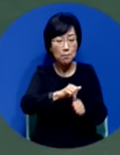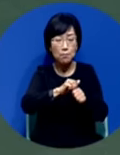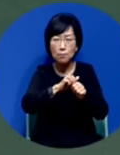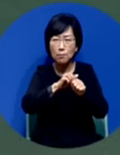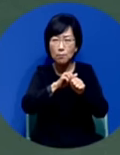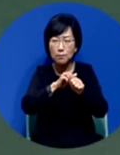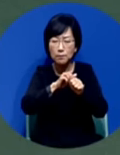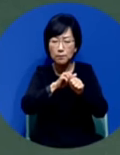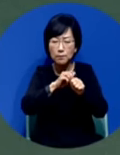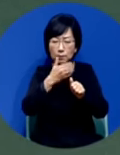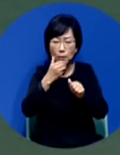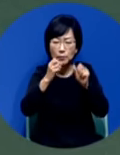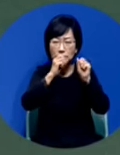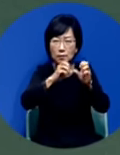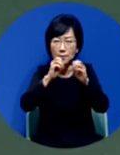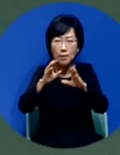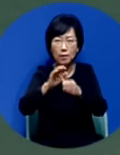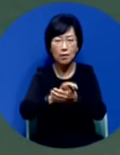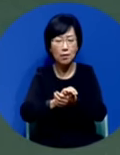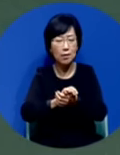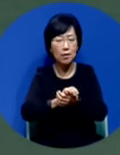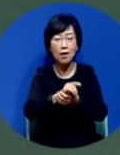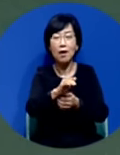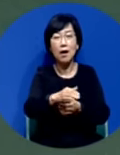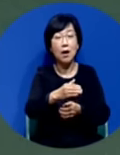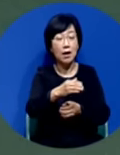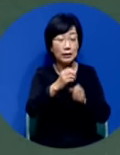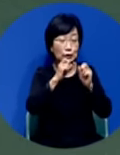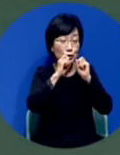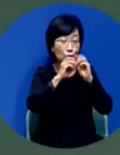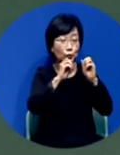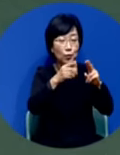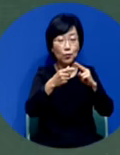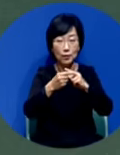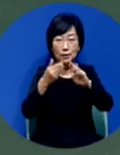알아야만 왜 이삭이 복을 받았는가.